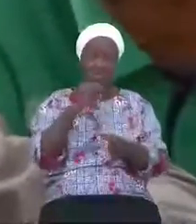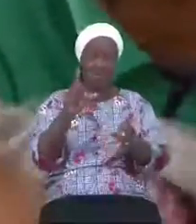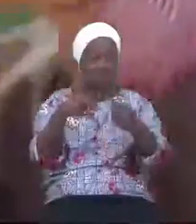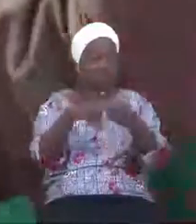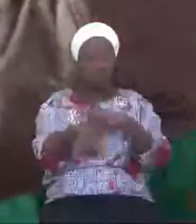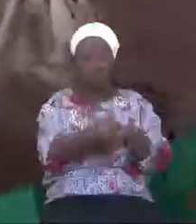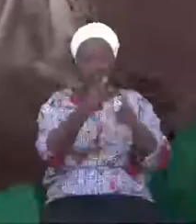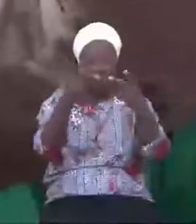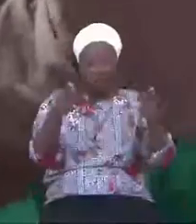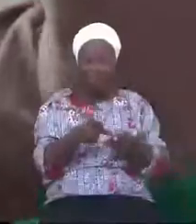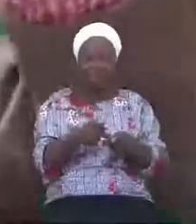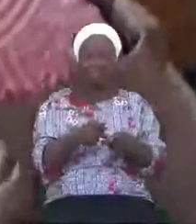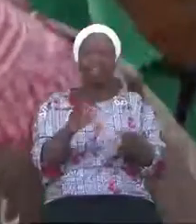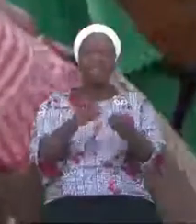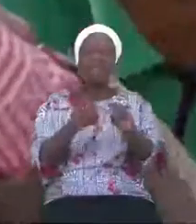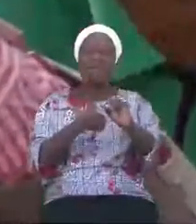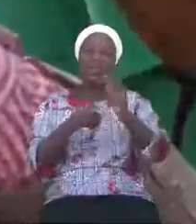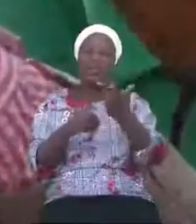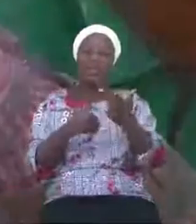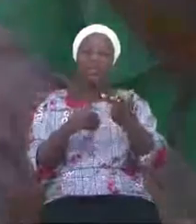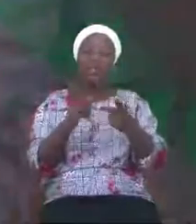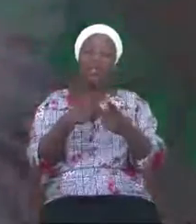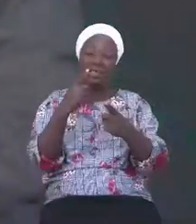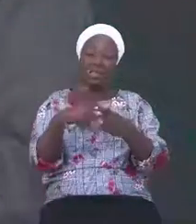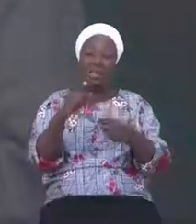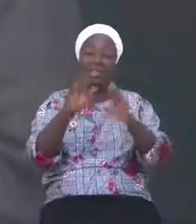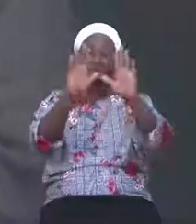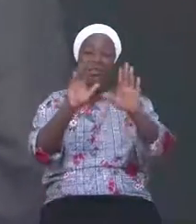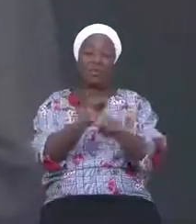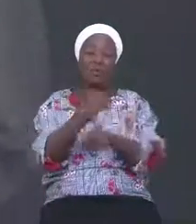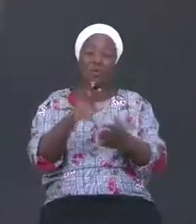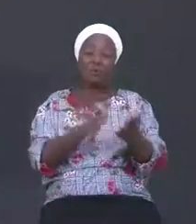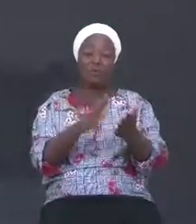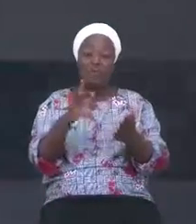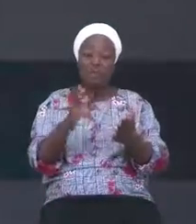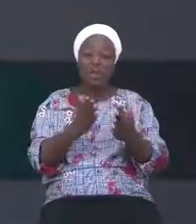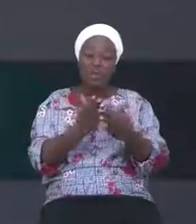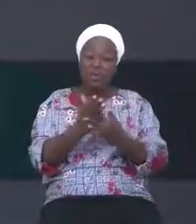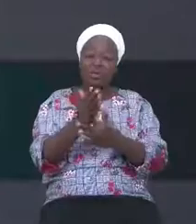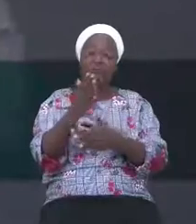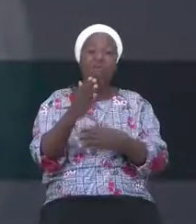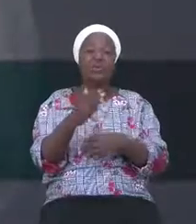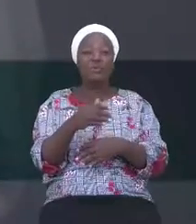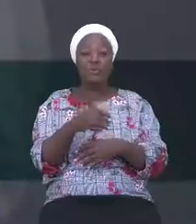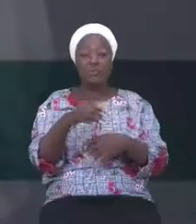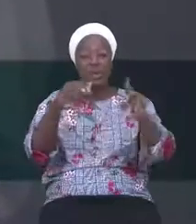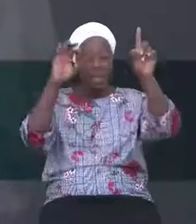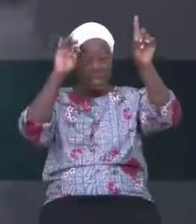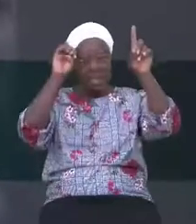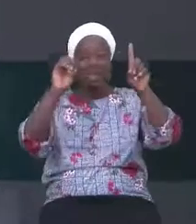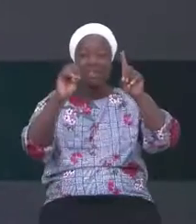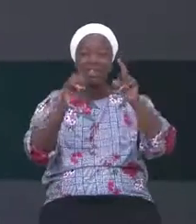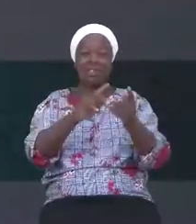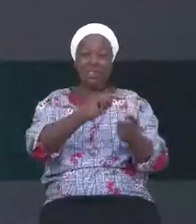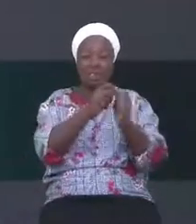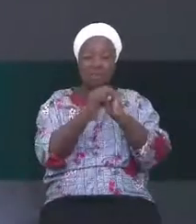part. Troisième point alors. Le miracle de la gloire par sa croix transformatrice.